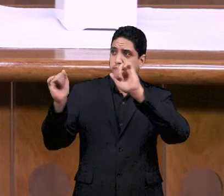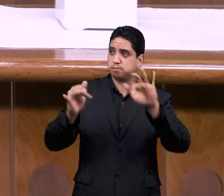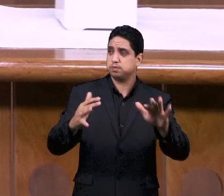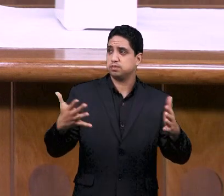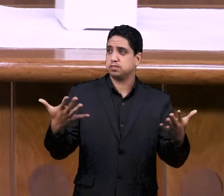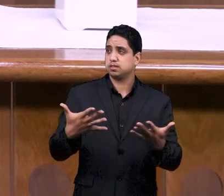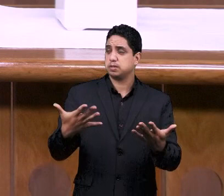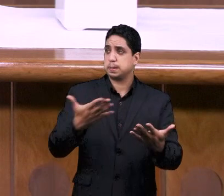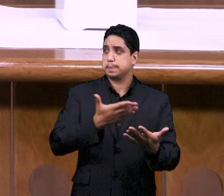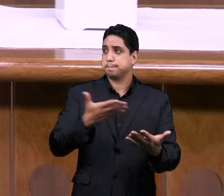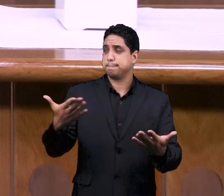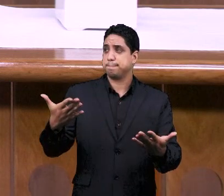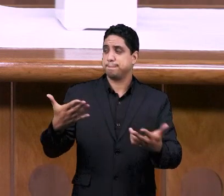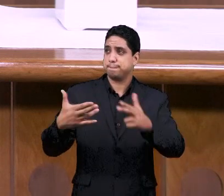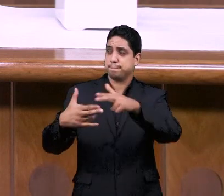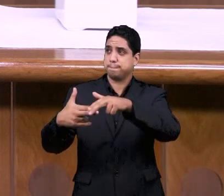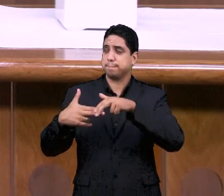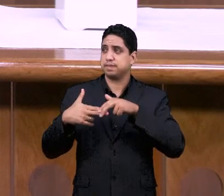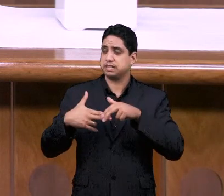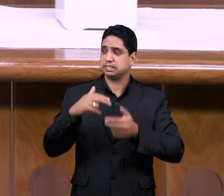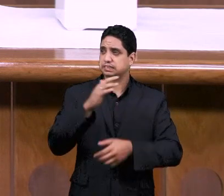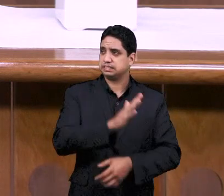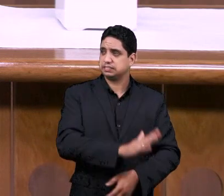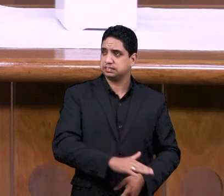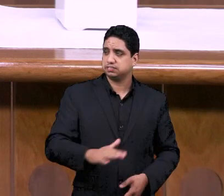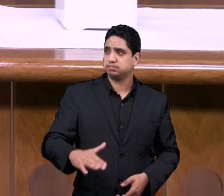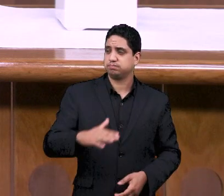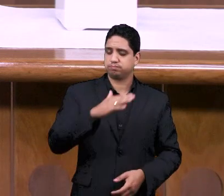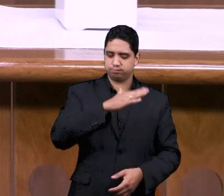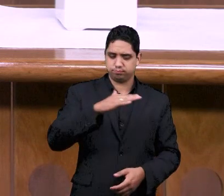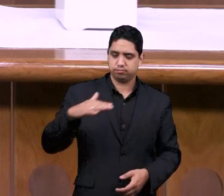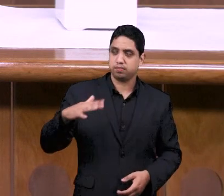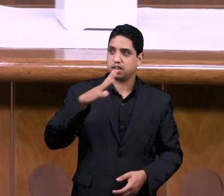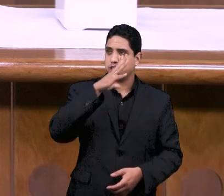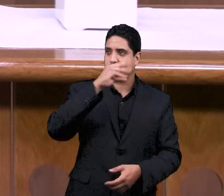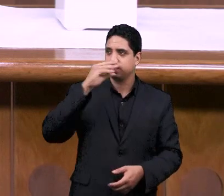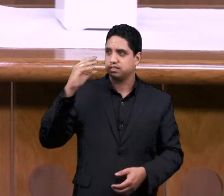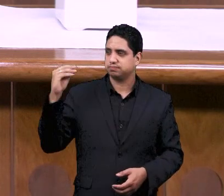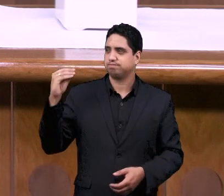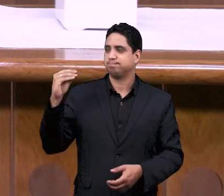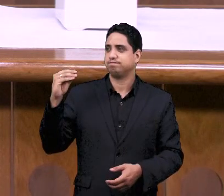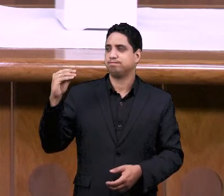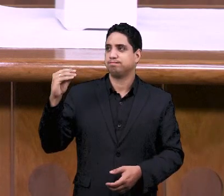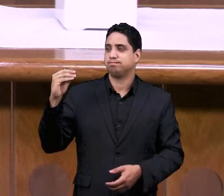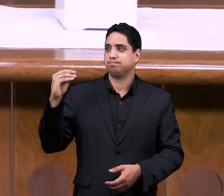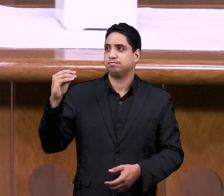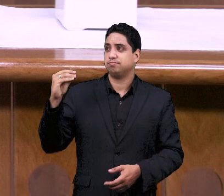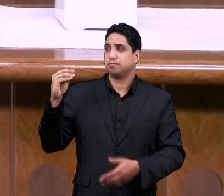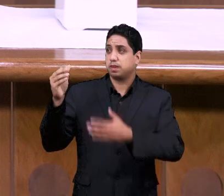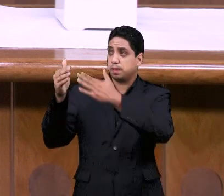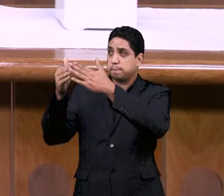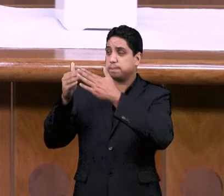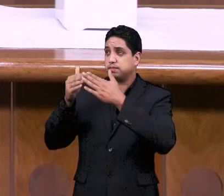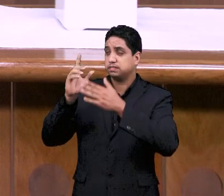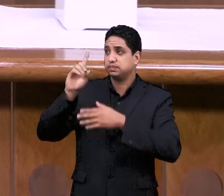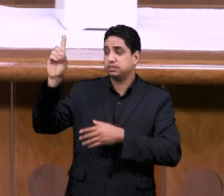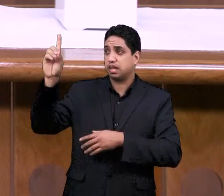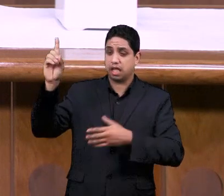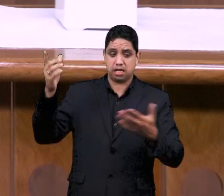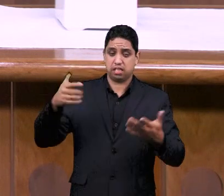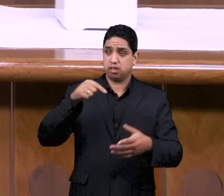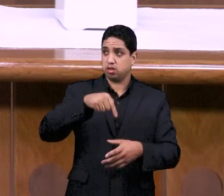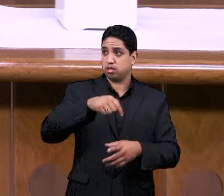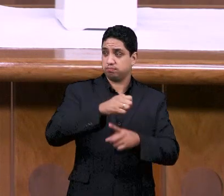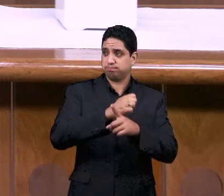ce moment, en faveur de nos enfants, les intermédiaires et nos adolescents, en demandant au Seigneur Dieu que dans cette